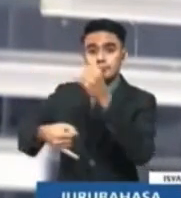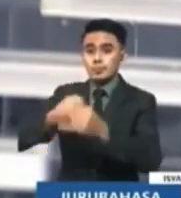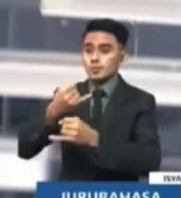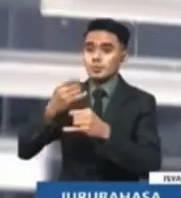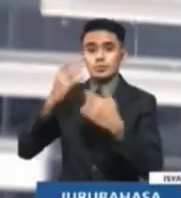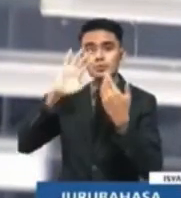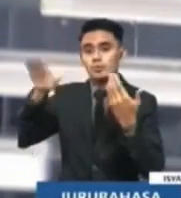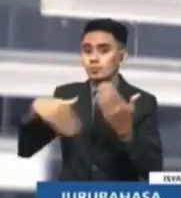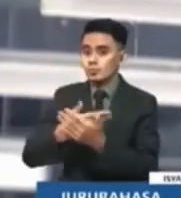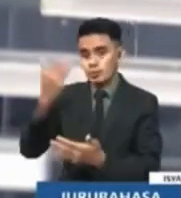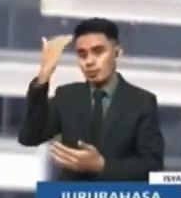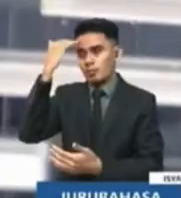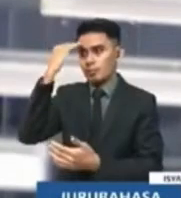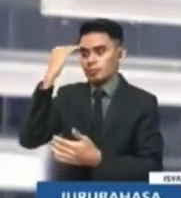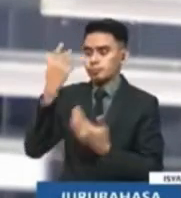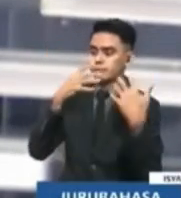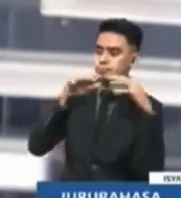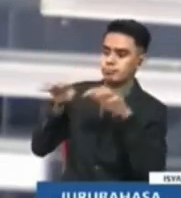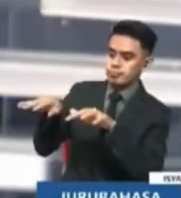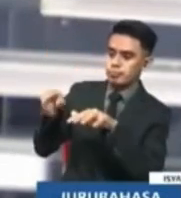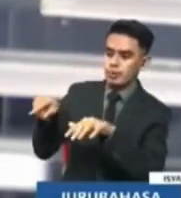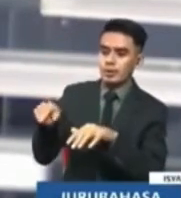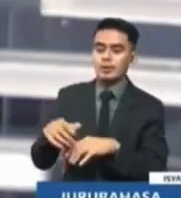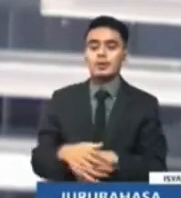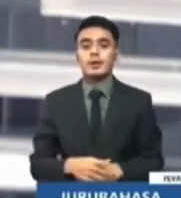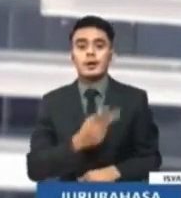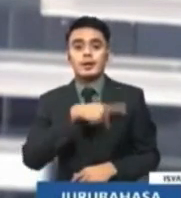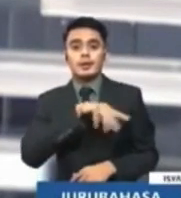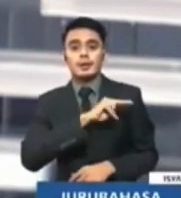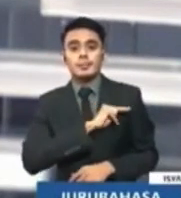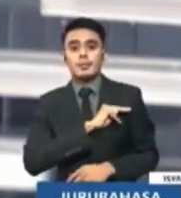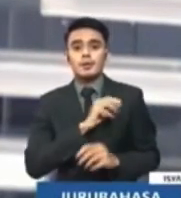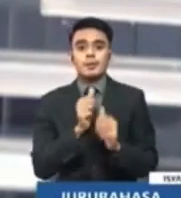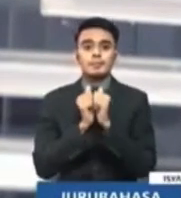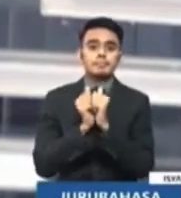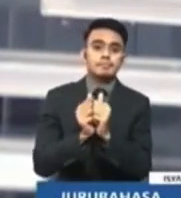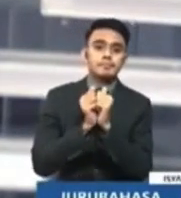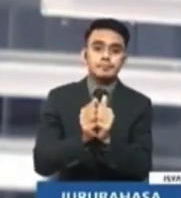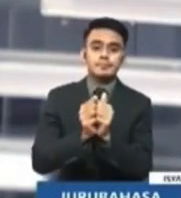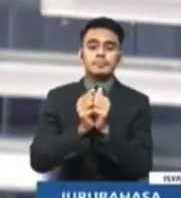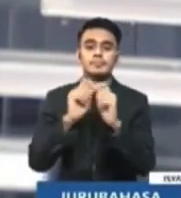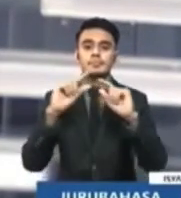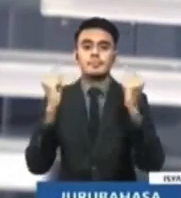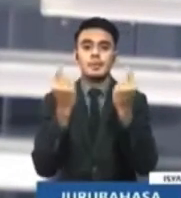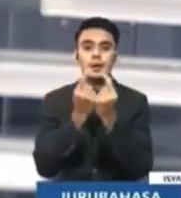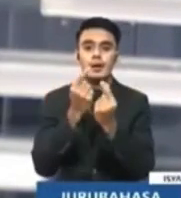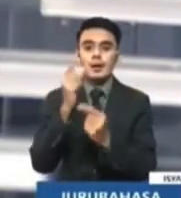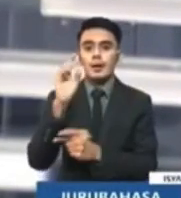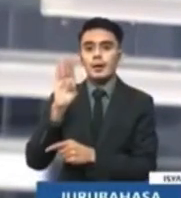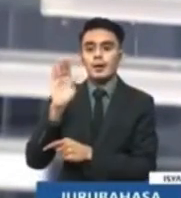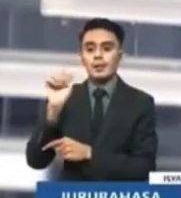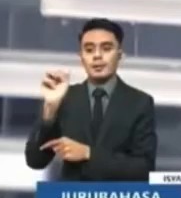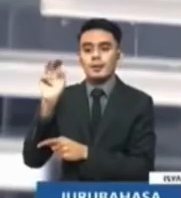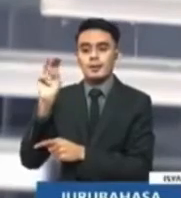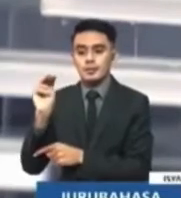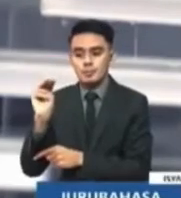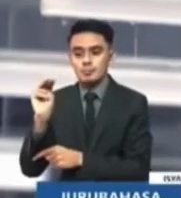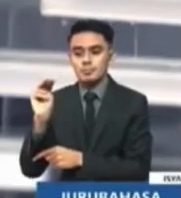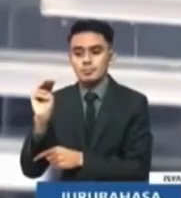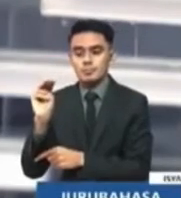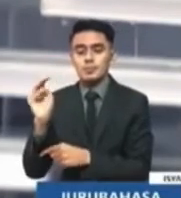antarabangsa. Untuk makluman ahli yang berhormat juga, Kementerian bersama-sama Persatuan Badminton Malaysia ataupun